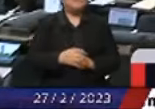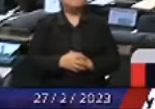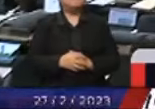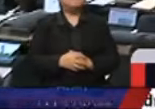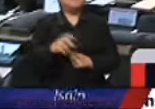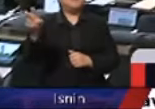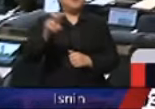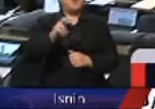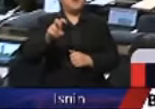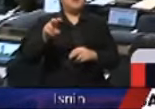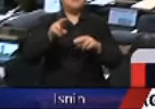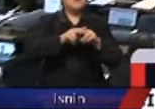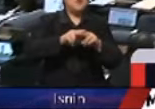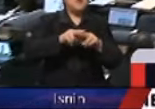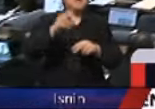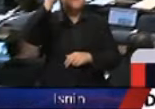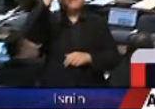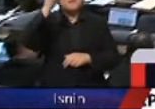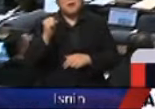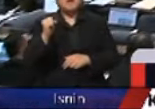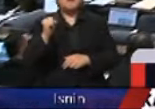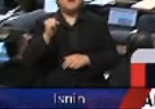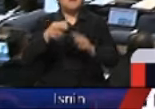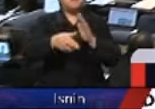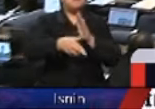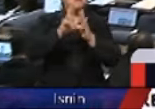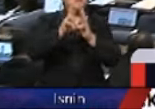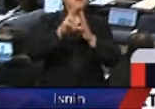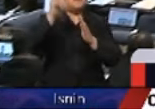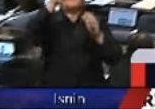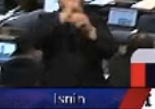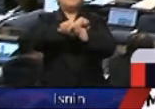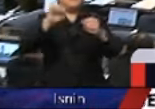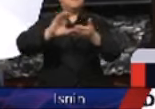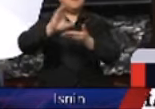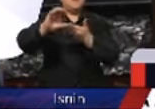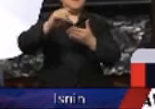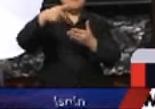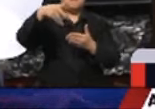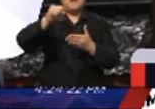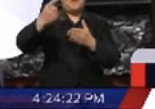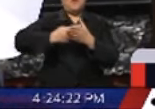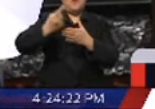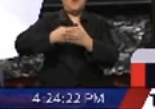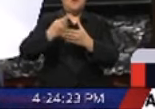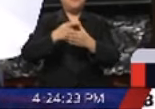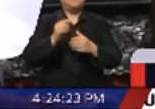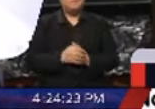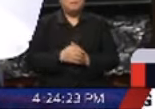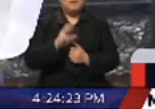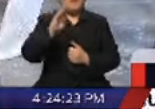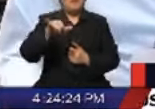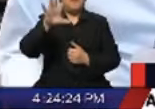pengangkutan real dan bass di bawah prasarana kerajaan menurut kain inisiatif pas bulanan 180.000